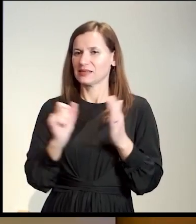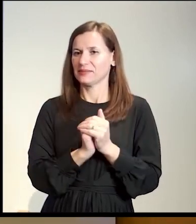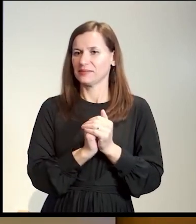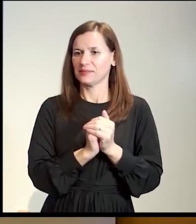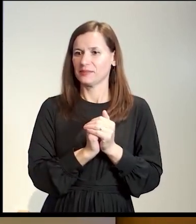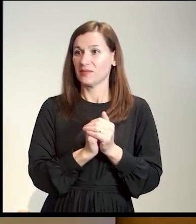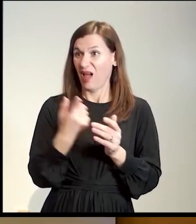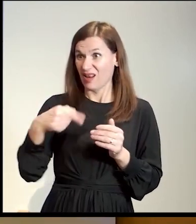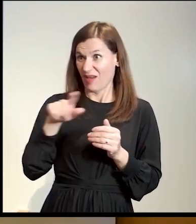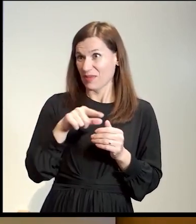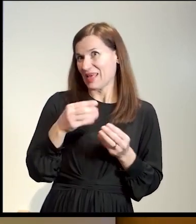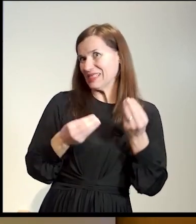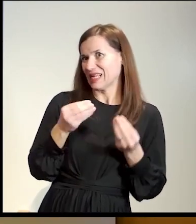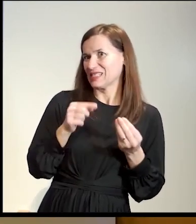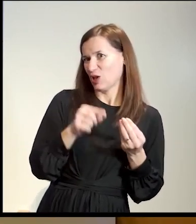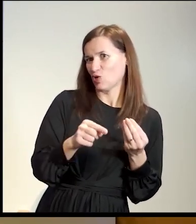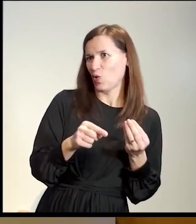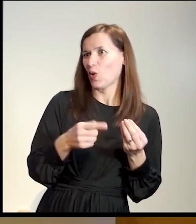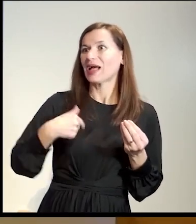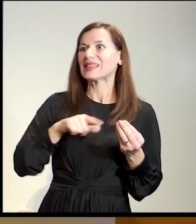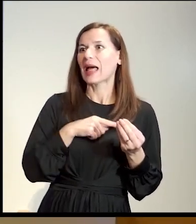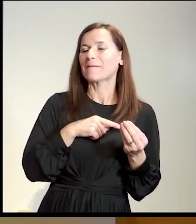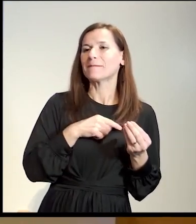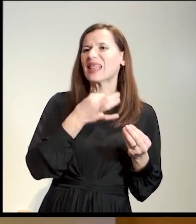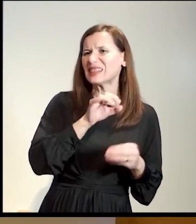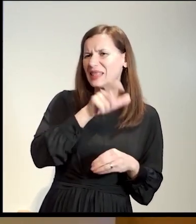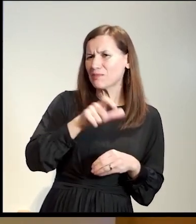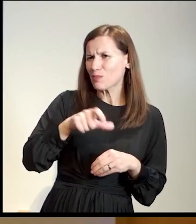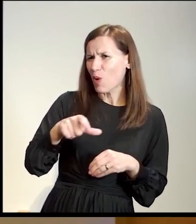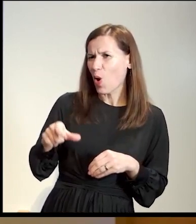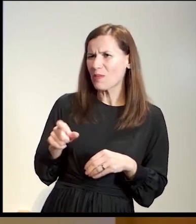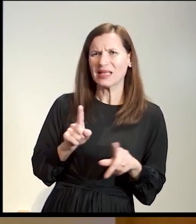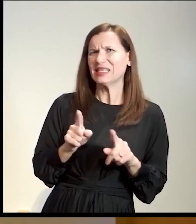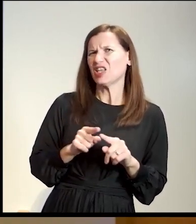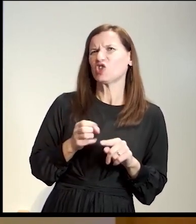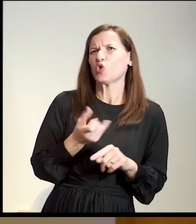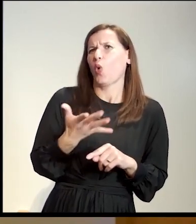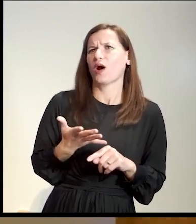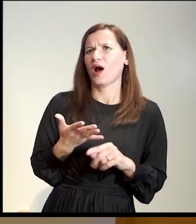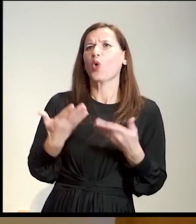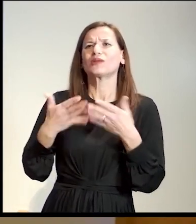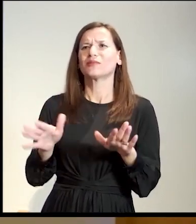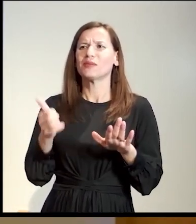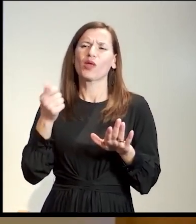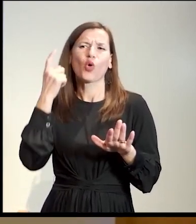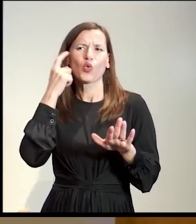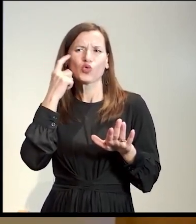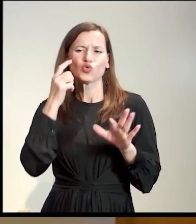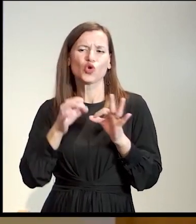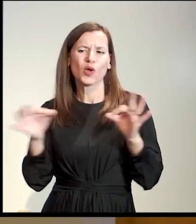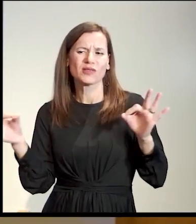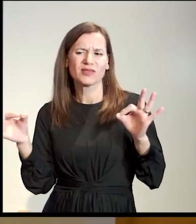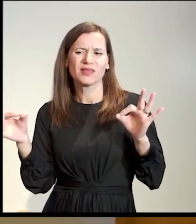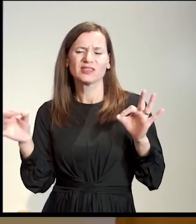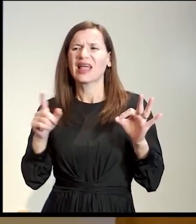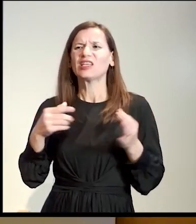A vam je seksi to? K nam tipom, kakor se pogovarjam, niti ni tok. Pa dej odprimo eno kulturno nit, da ni shaminga,